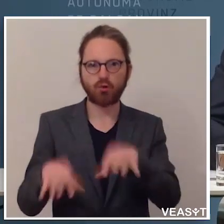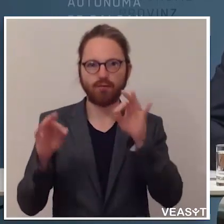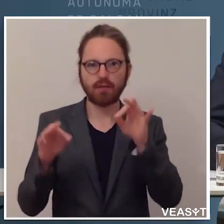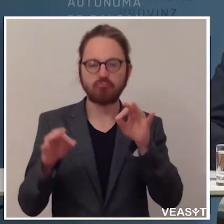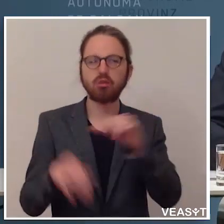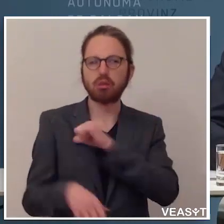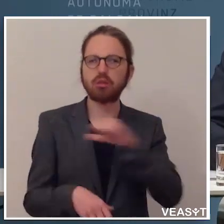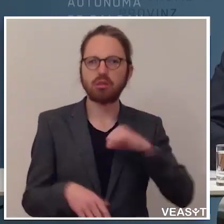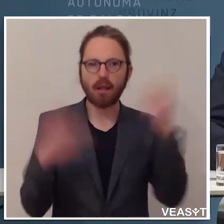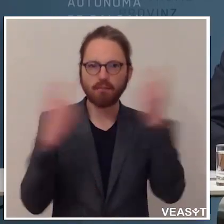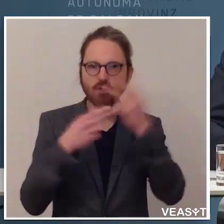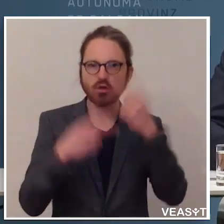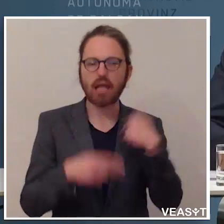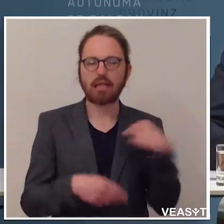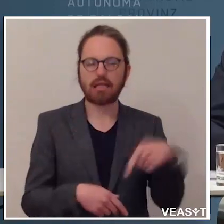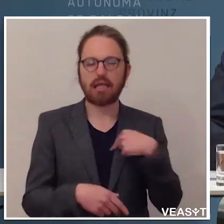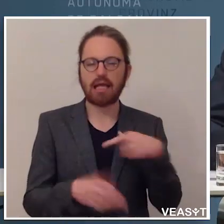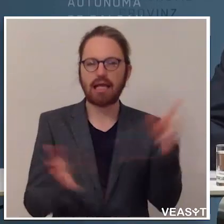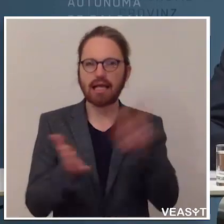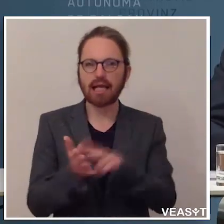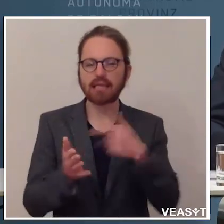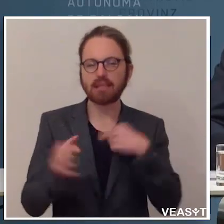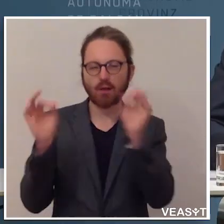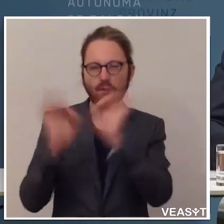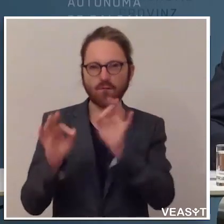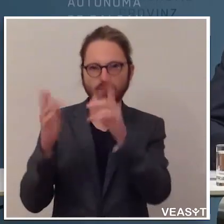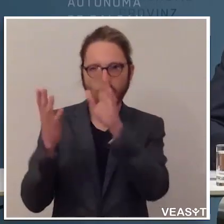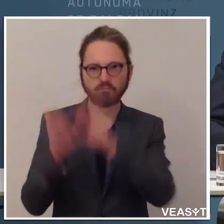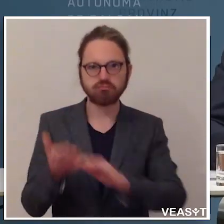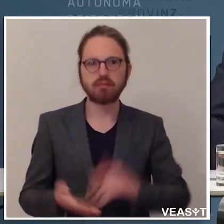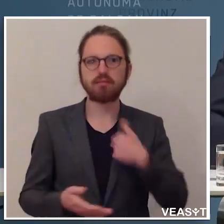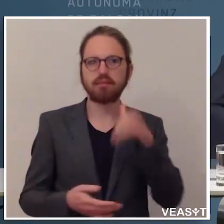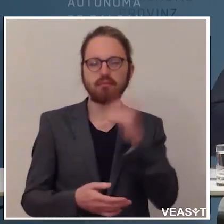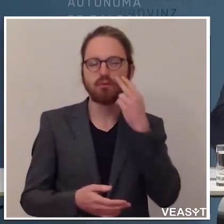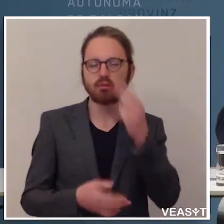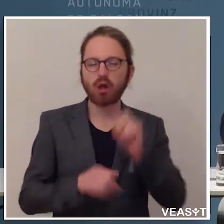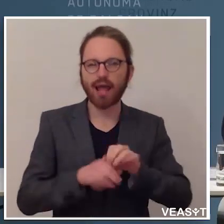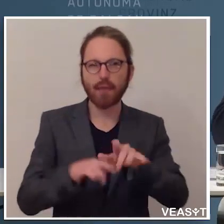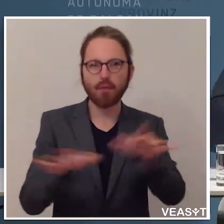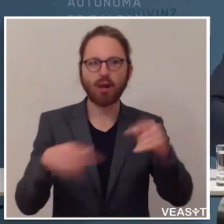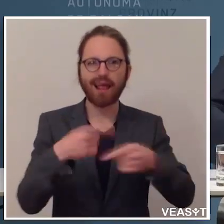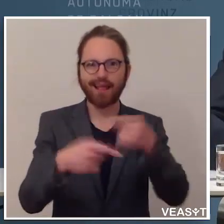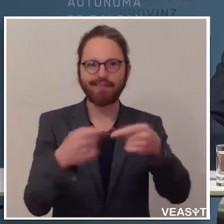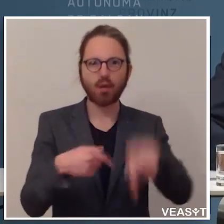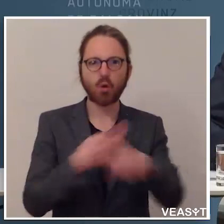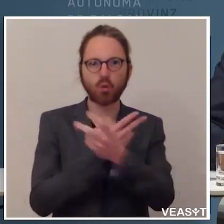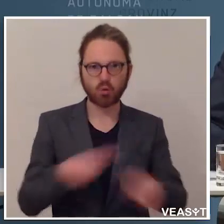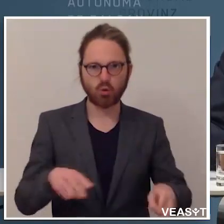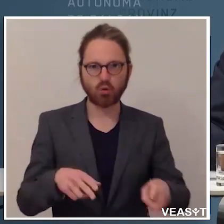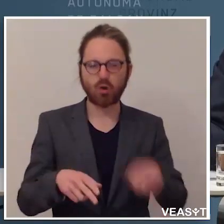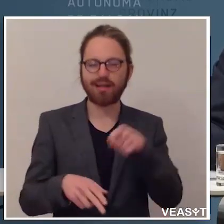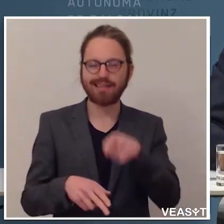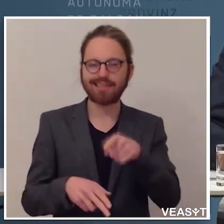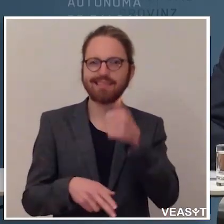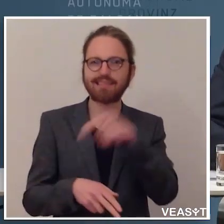bei unserem Gesetzentwurf der epidemiologischen Entwicklung in Südtirol Rechnung getragen. Das ist eben ein Rezept für Südtirol. Das ist ja auch